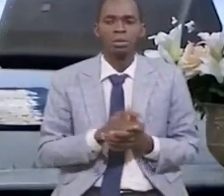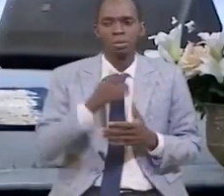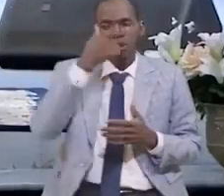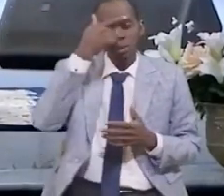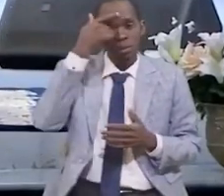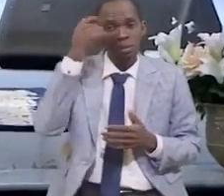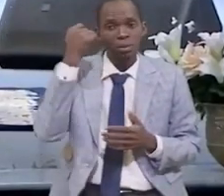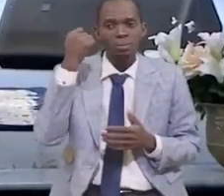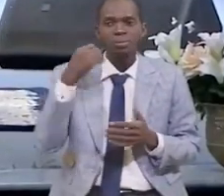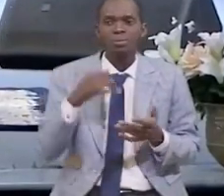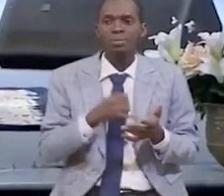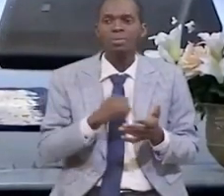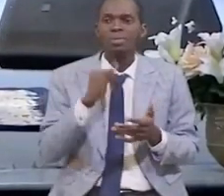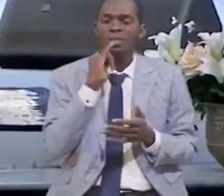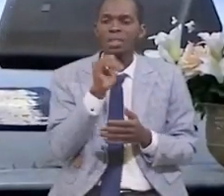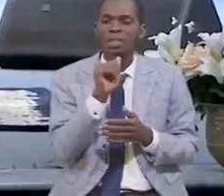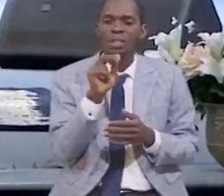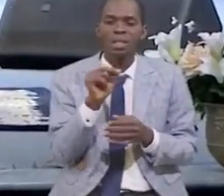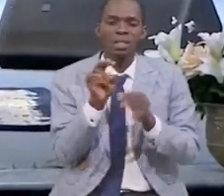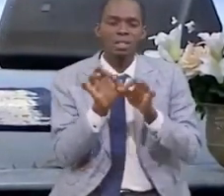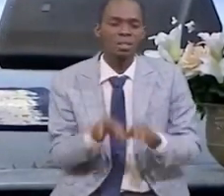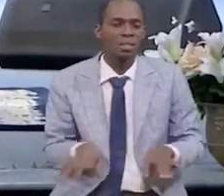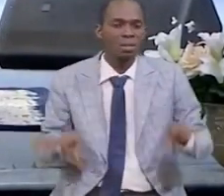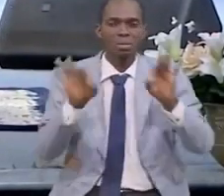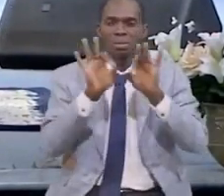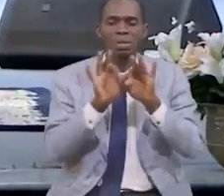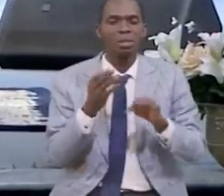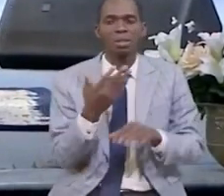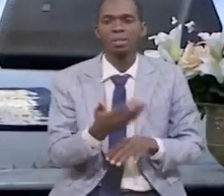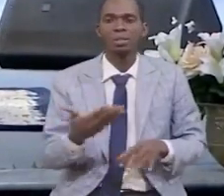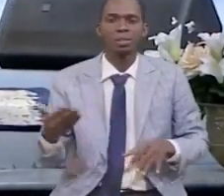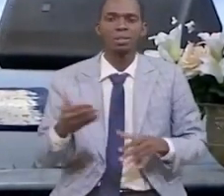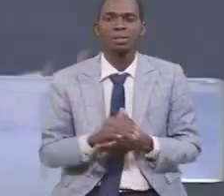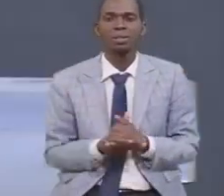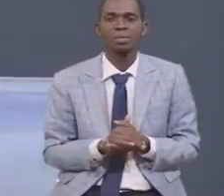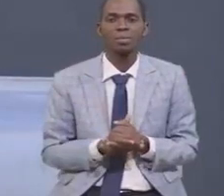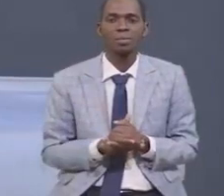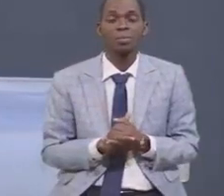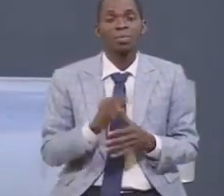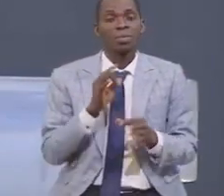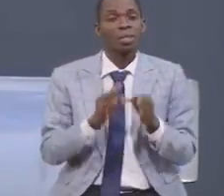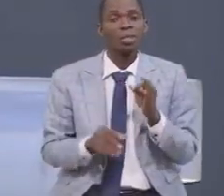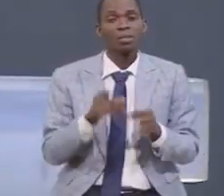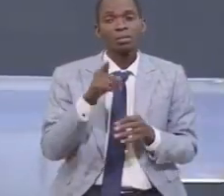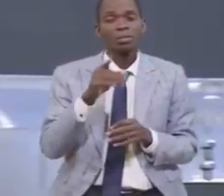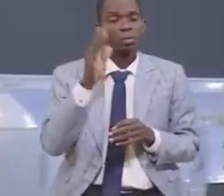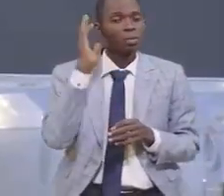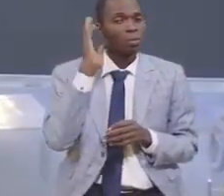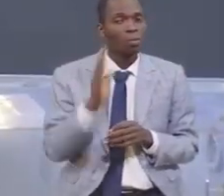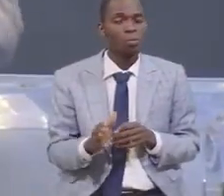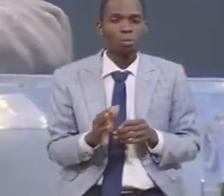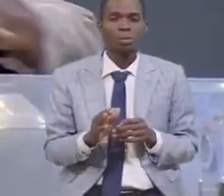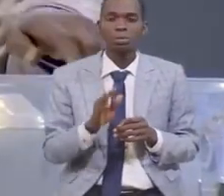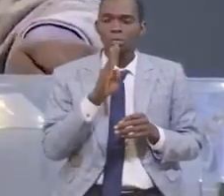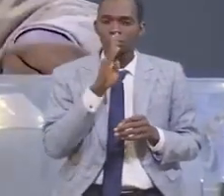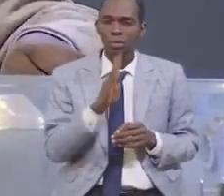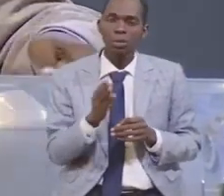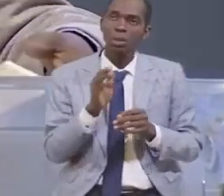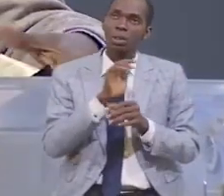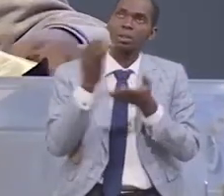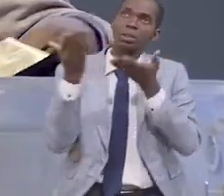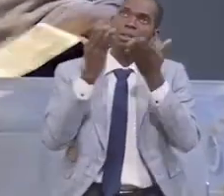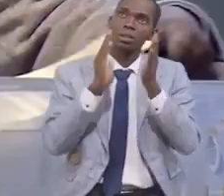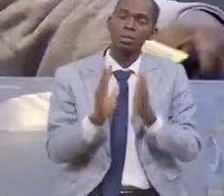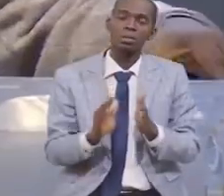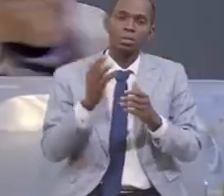Because it's an essential thing. ఎందుకంటే అది అత్యావశ్యకమైనది. If you're going to run errands for the Lord. మీరు గనక